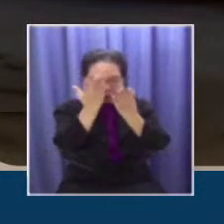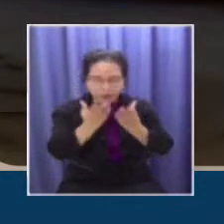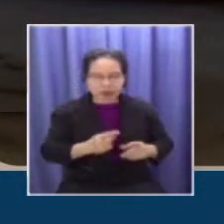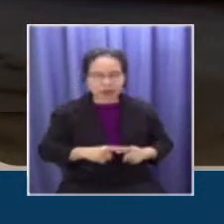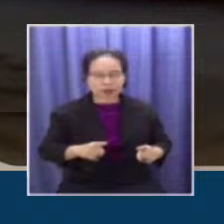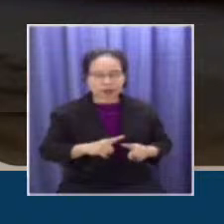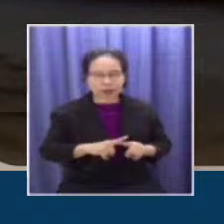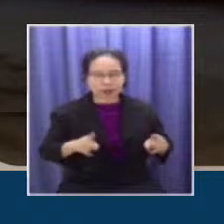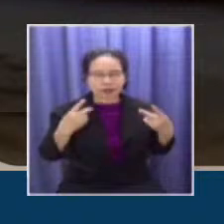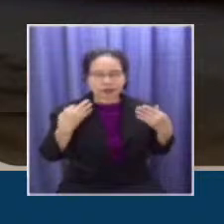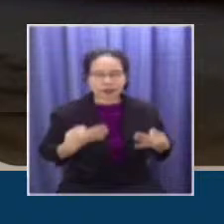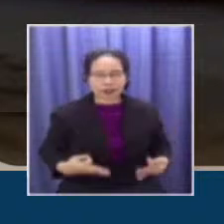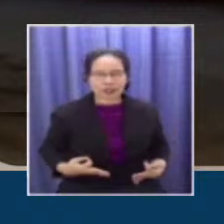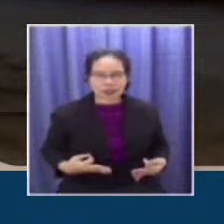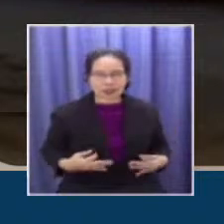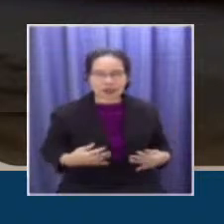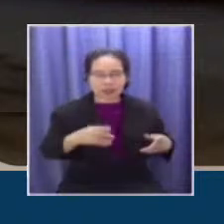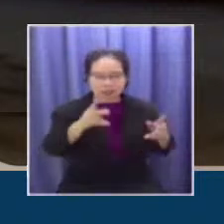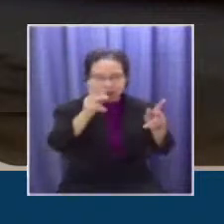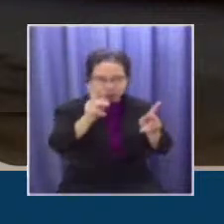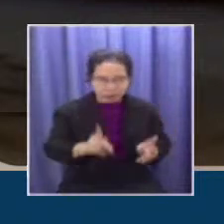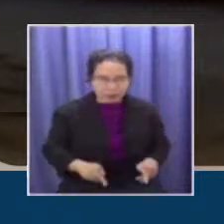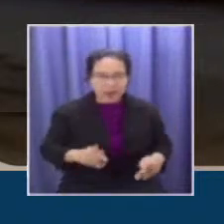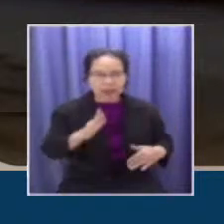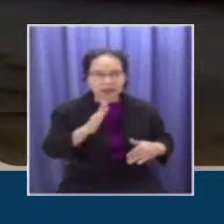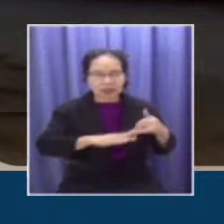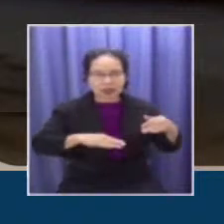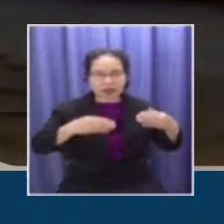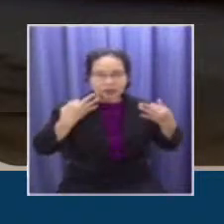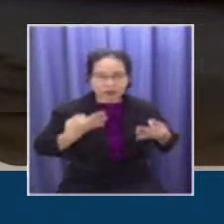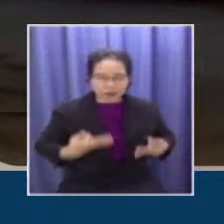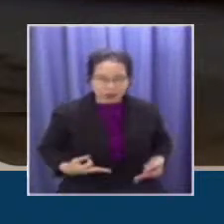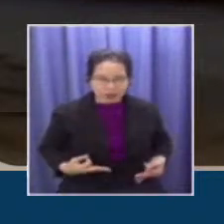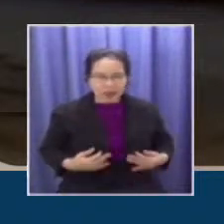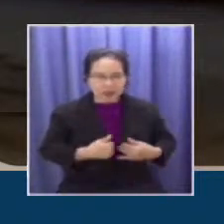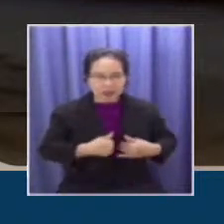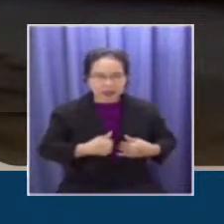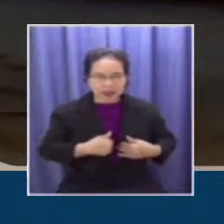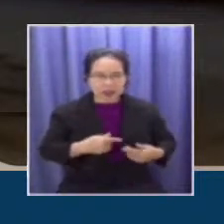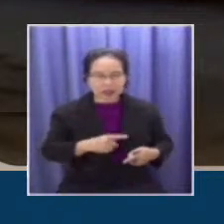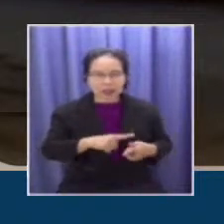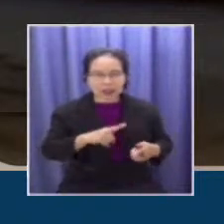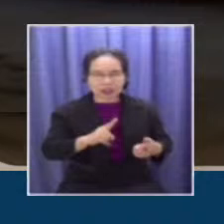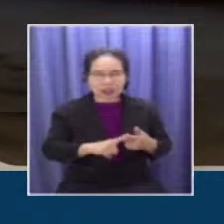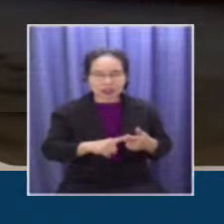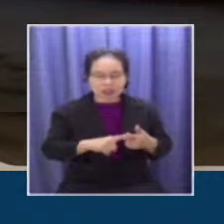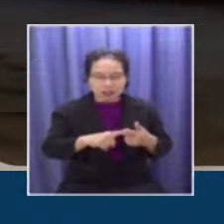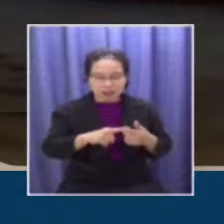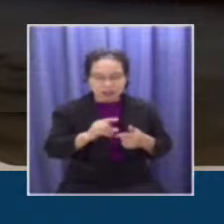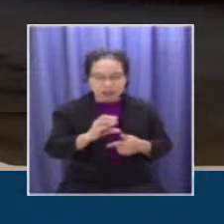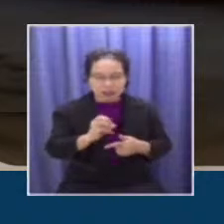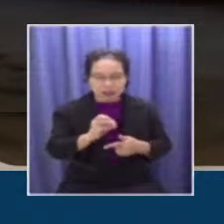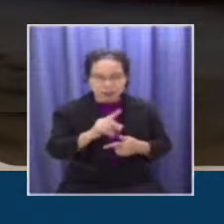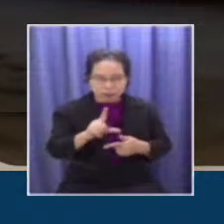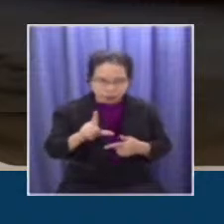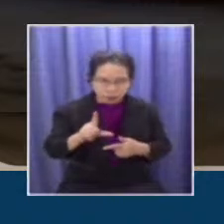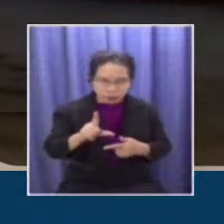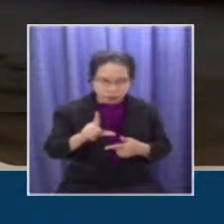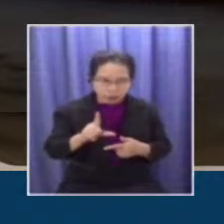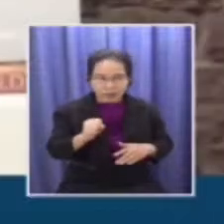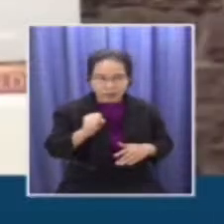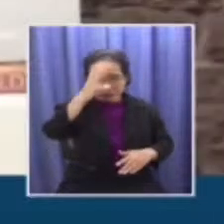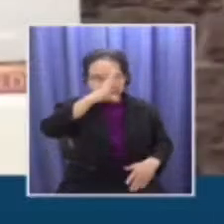de yade ba ni wantumi hunu no na Twerɛ Kronkron no akadada ansana abode mu nyansa pe Adesua ba hunu se awo mu ahyenso